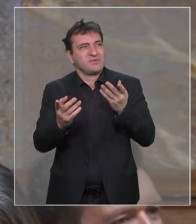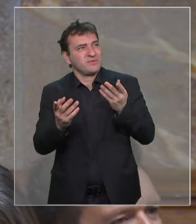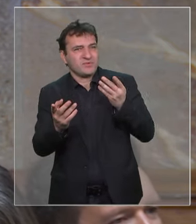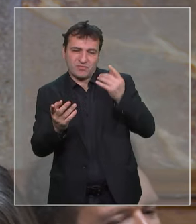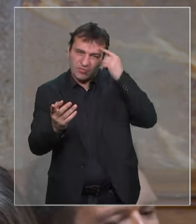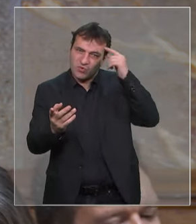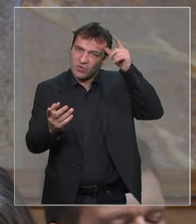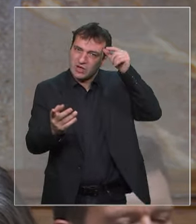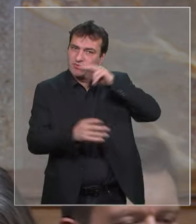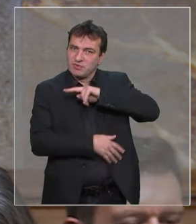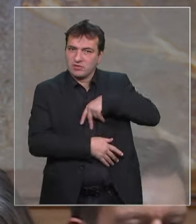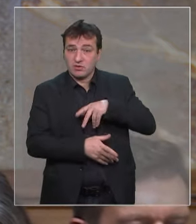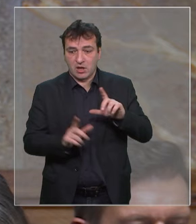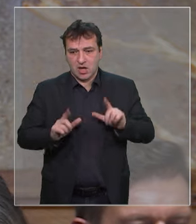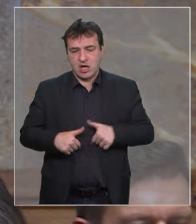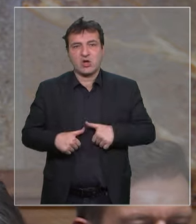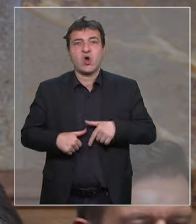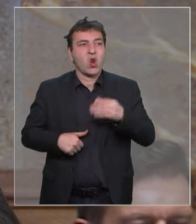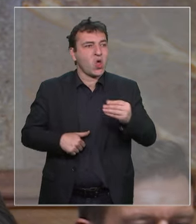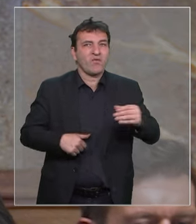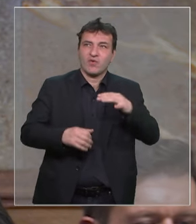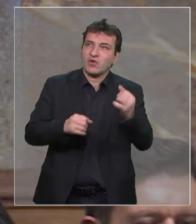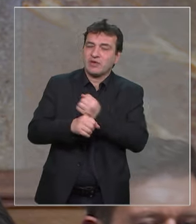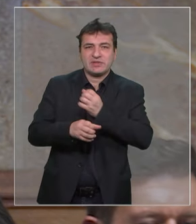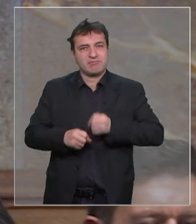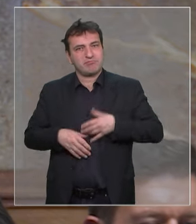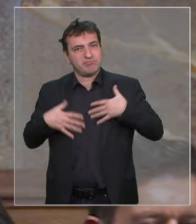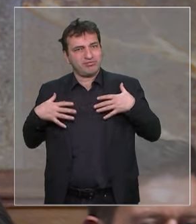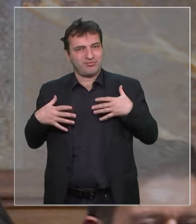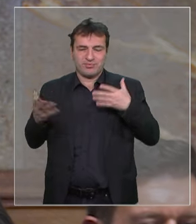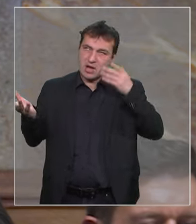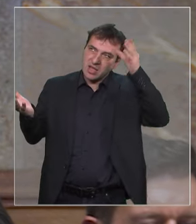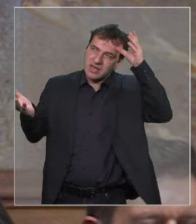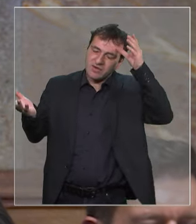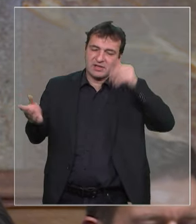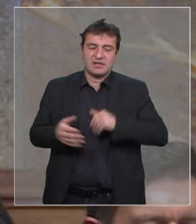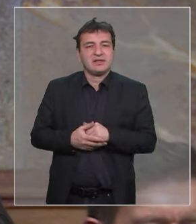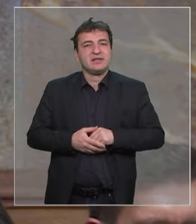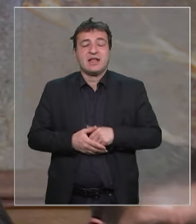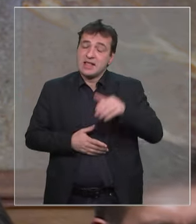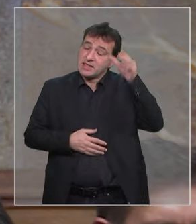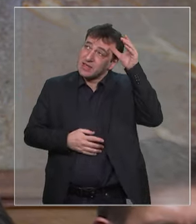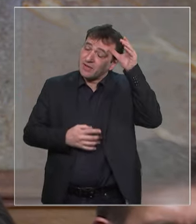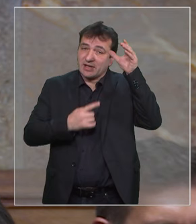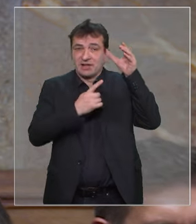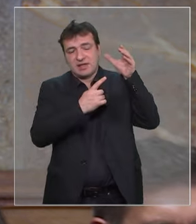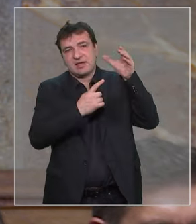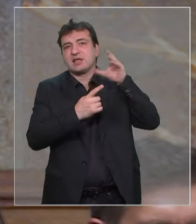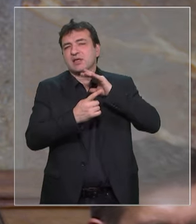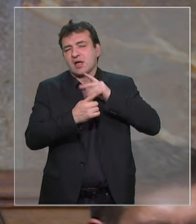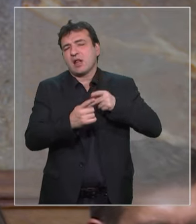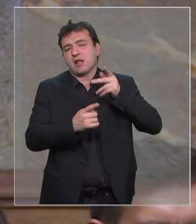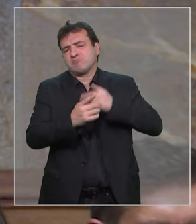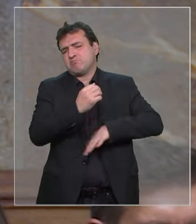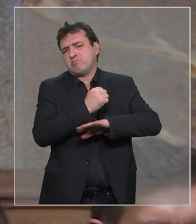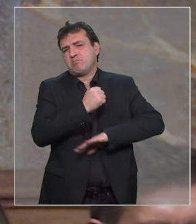celle de l'école, celle de la réussite de nos enfants, de leur épanouissement, de leur savoir. Parmi ces savoirs, il y a les plus